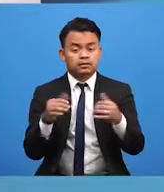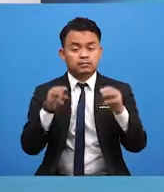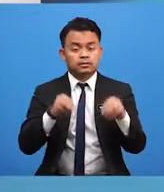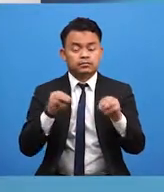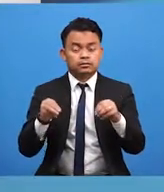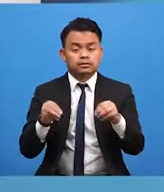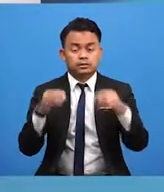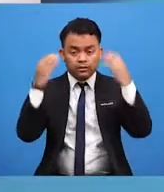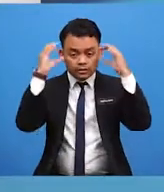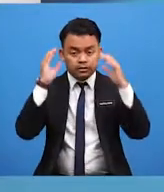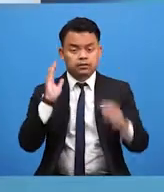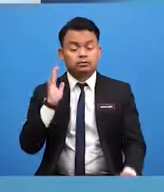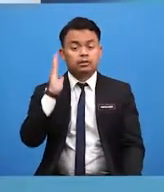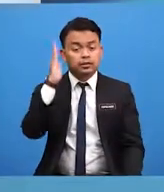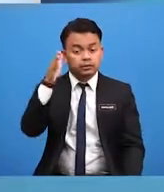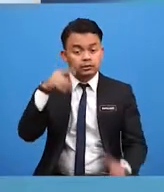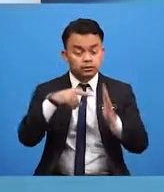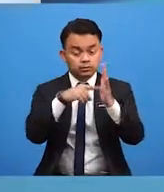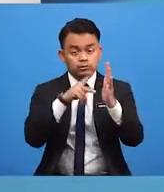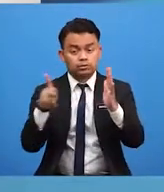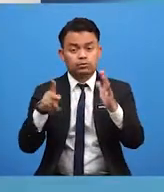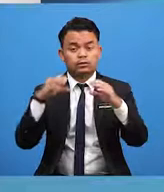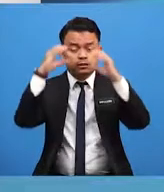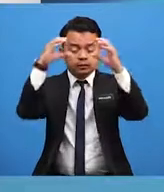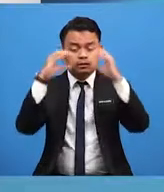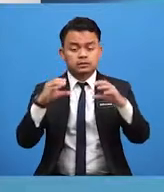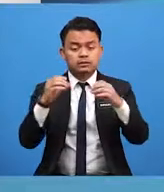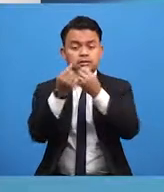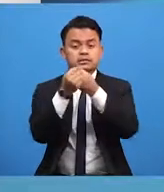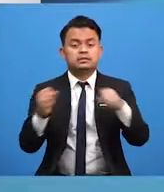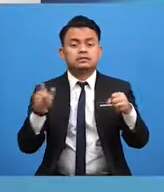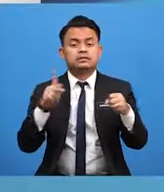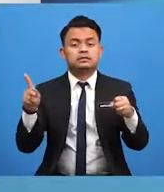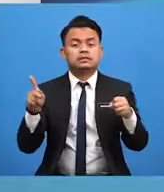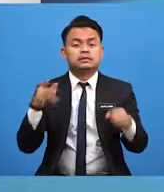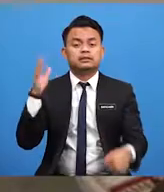3 murid-murid, cikgu akan tunjukkan cara-cara menyediakan onion pike.